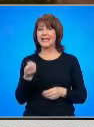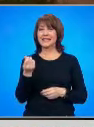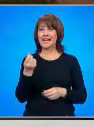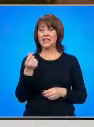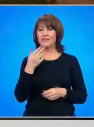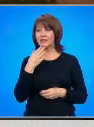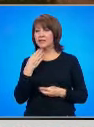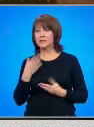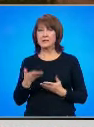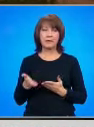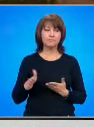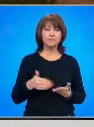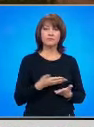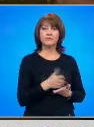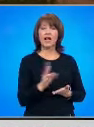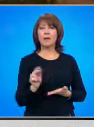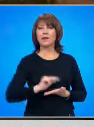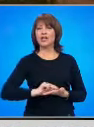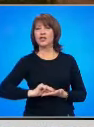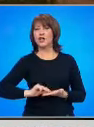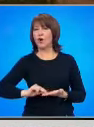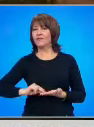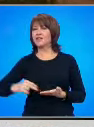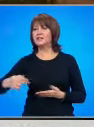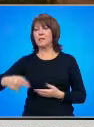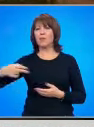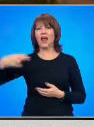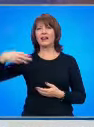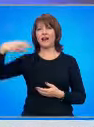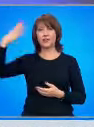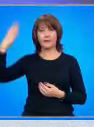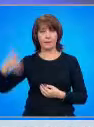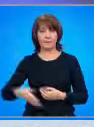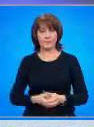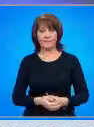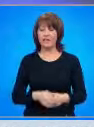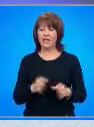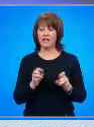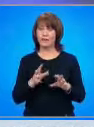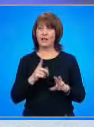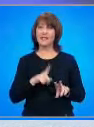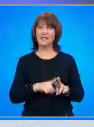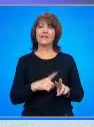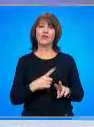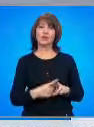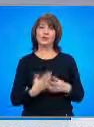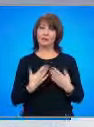са отклонявани и към чиновници от по-високите етажи. Информация на Иво Никодимов. Благодарим